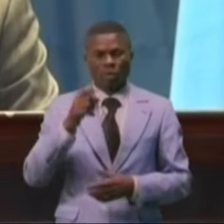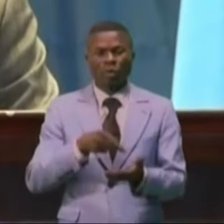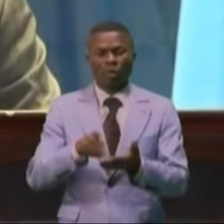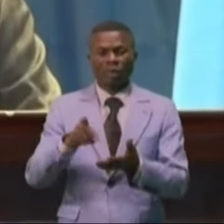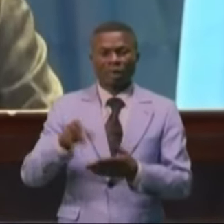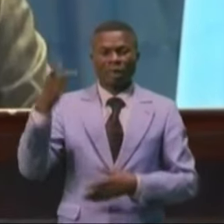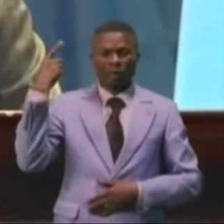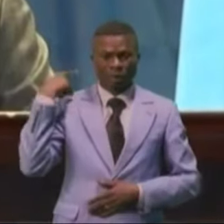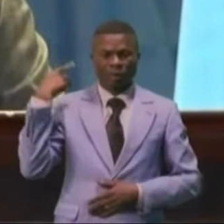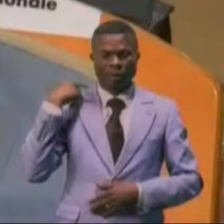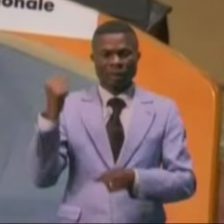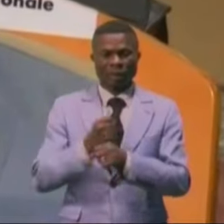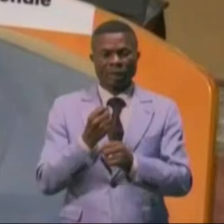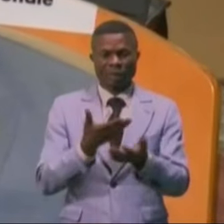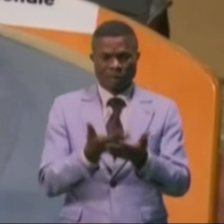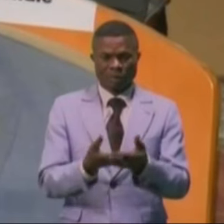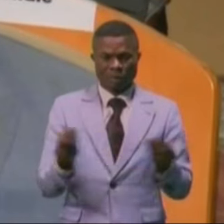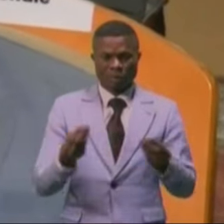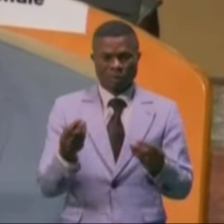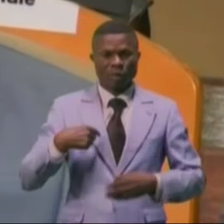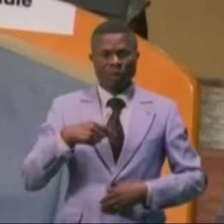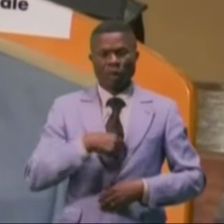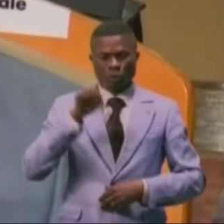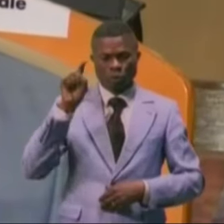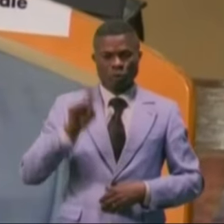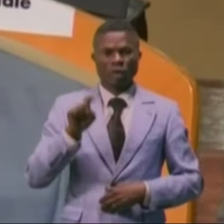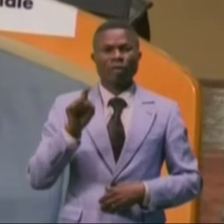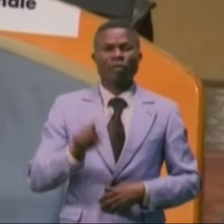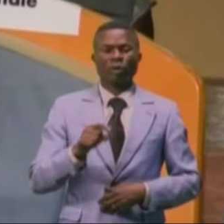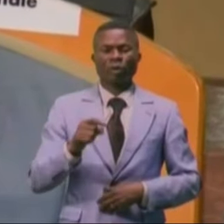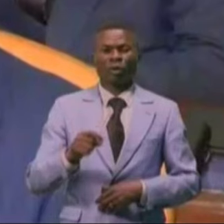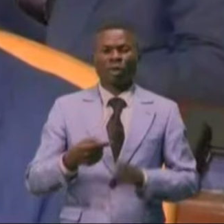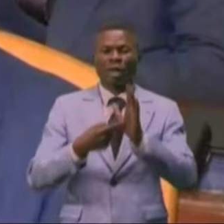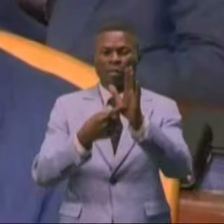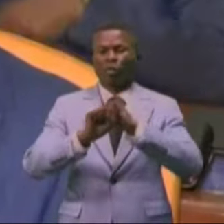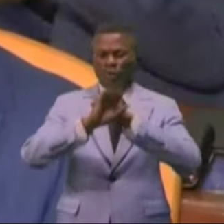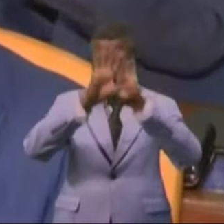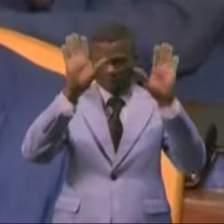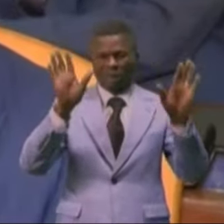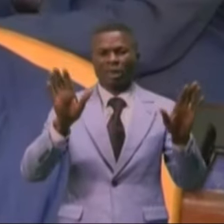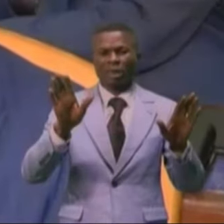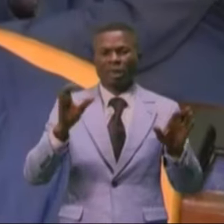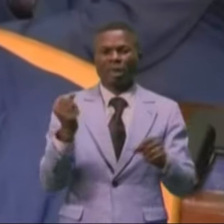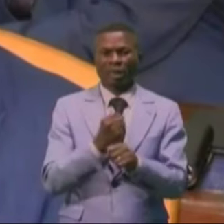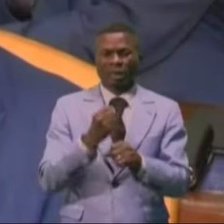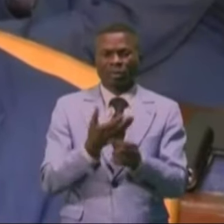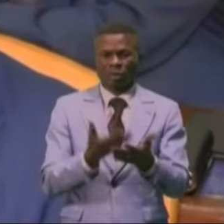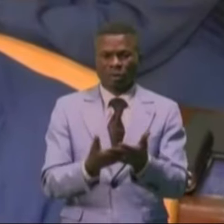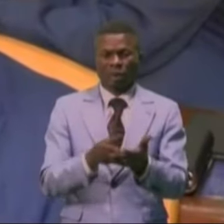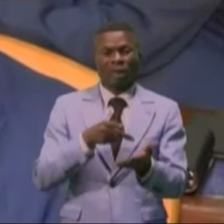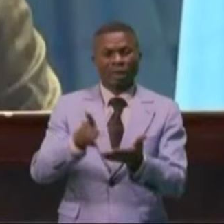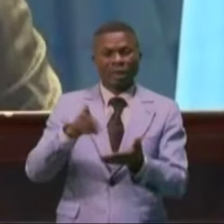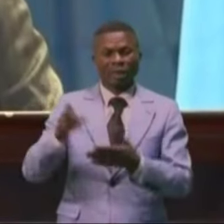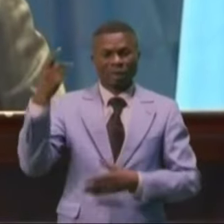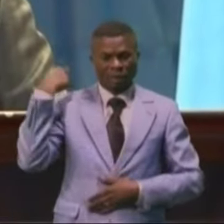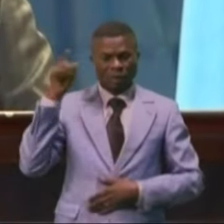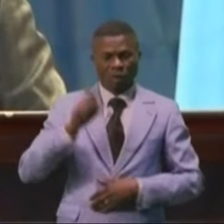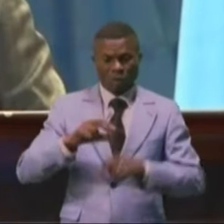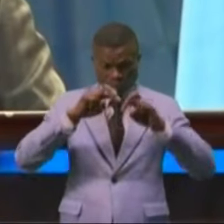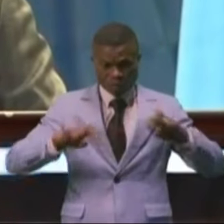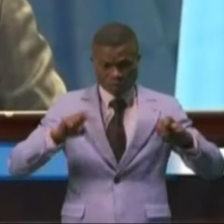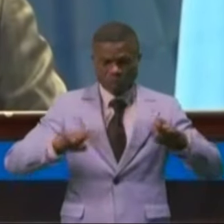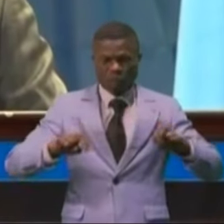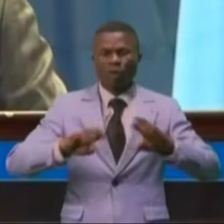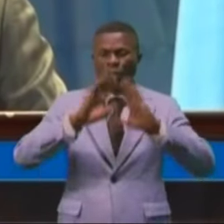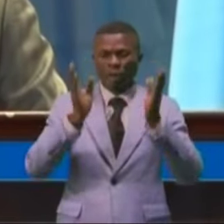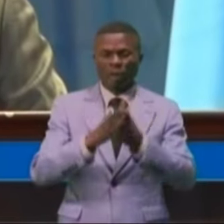qui ont travaillé, puisque nous avons le devoir de transparence. Leur salaire peut être vérifié par tout le